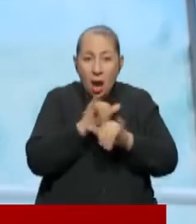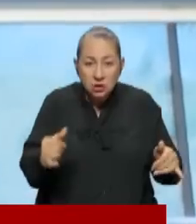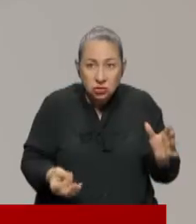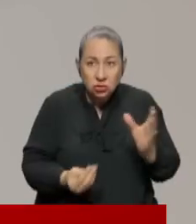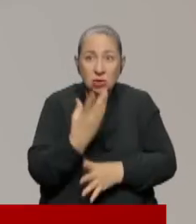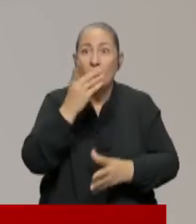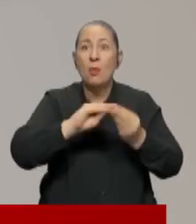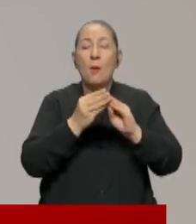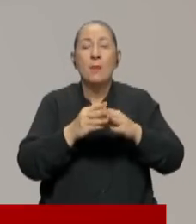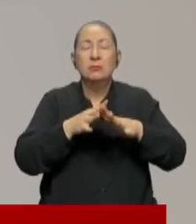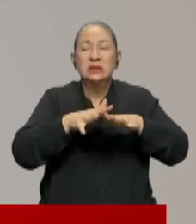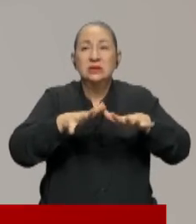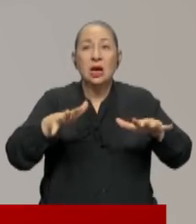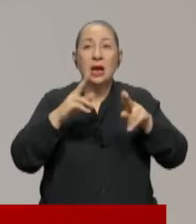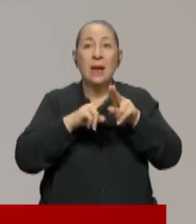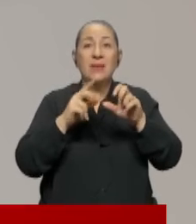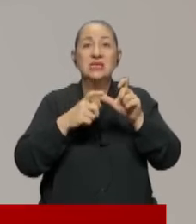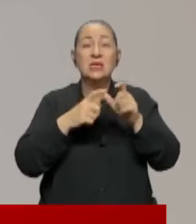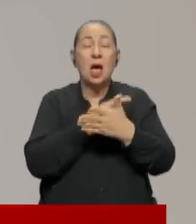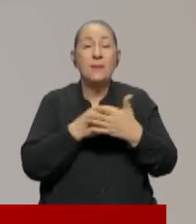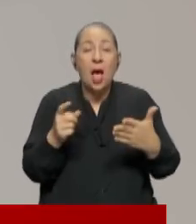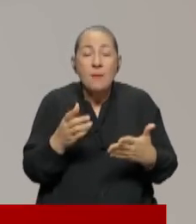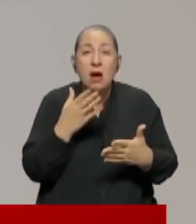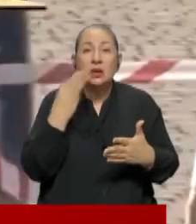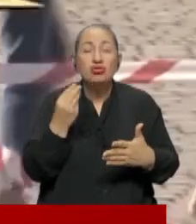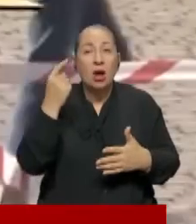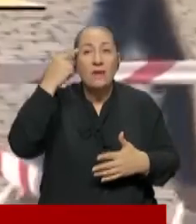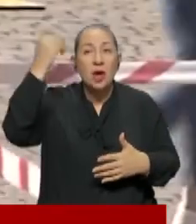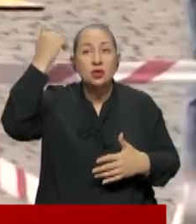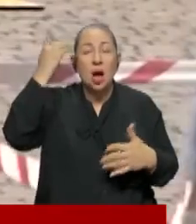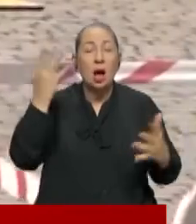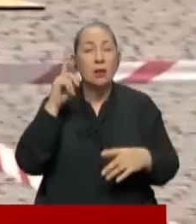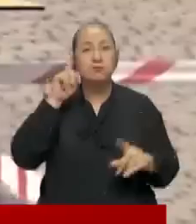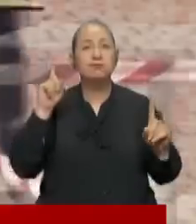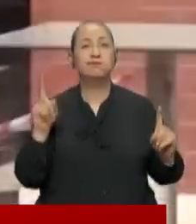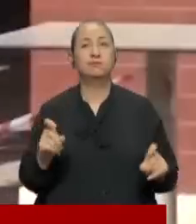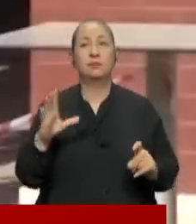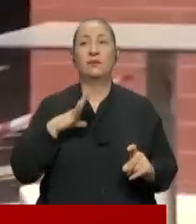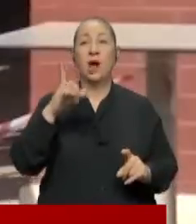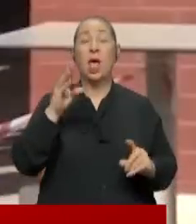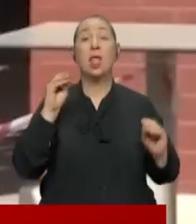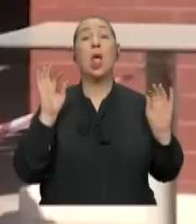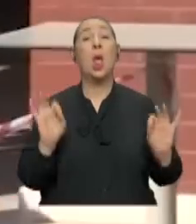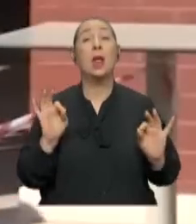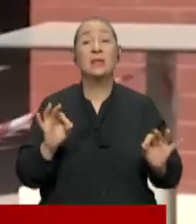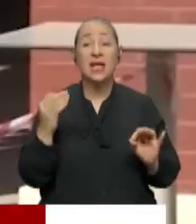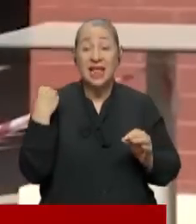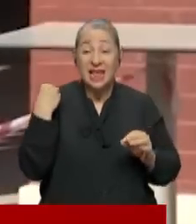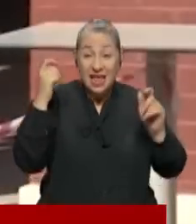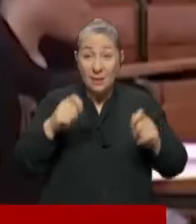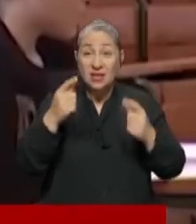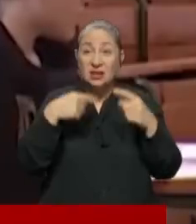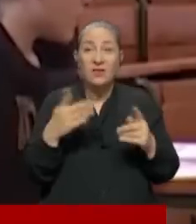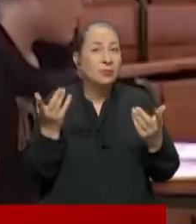çıkınca skandalın ardından KPSS iptal edildi ama gençlerin aklında hala soru işaretleri var. En önemlisi de yenilenen sınavda